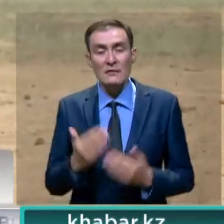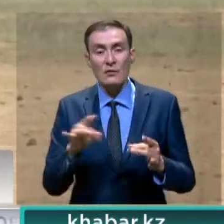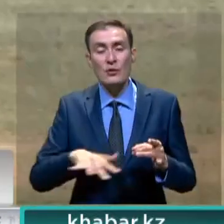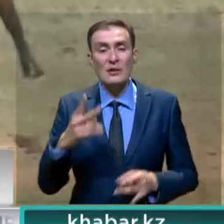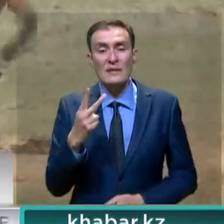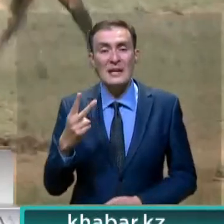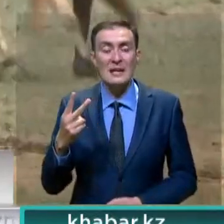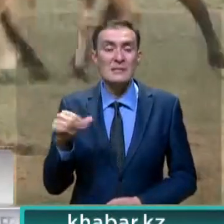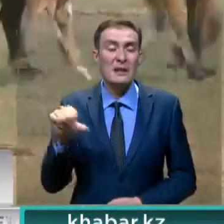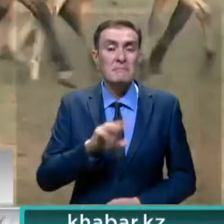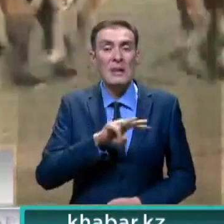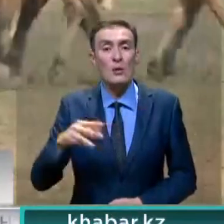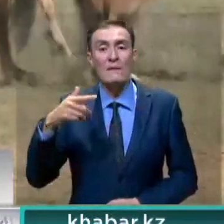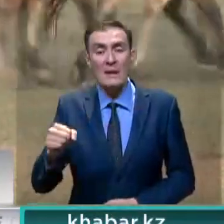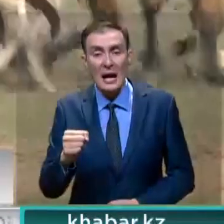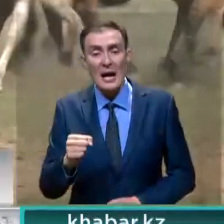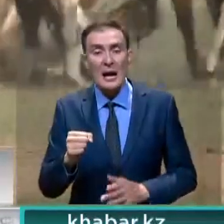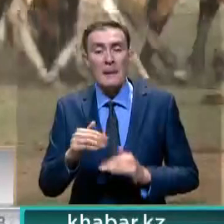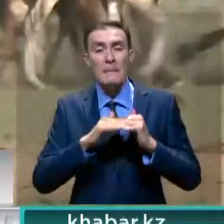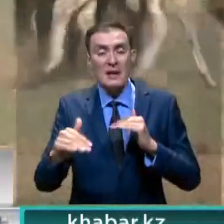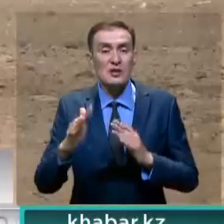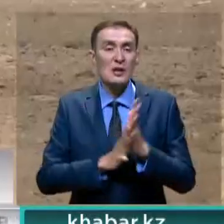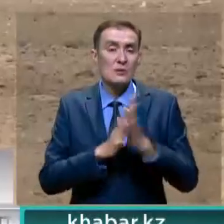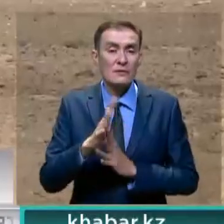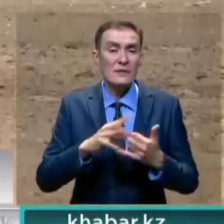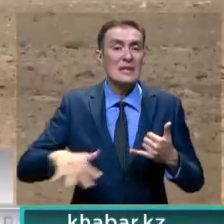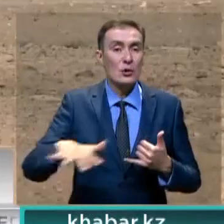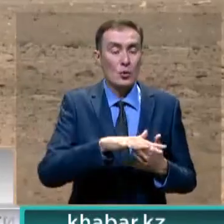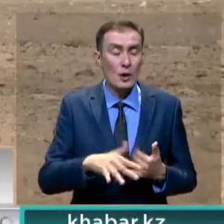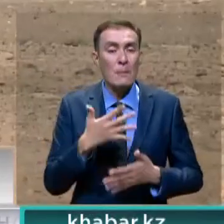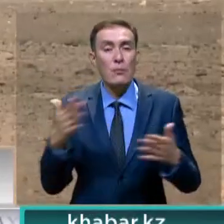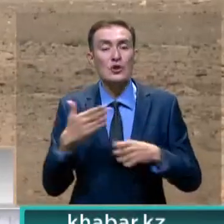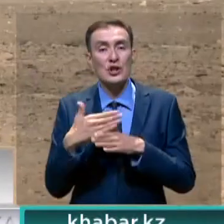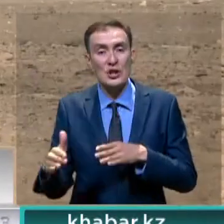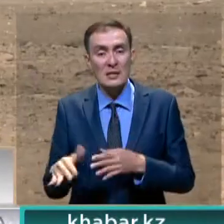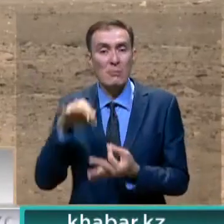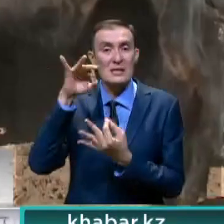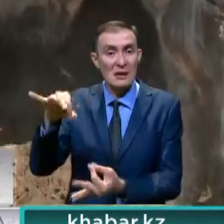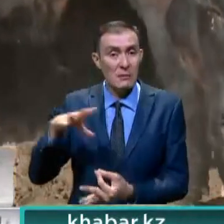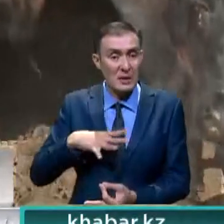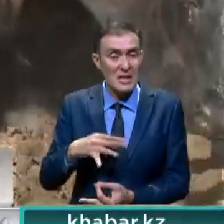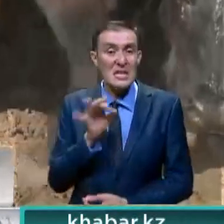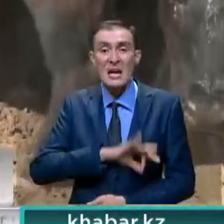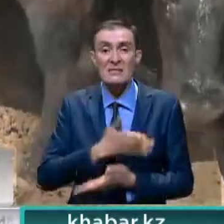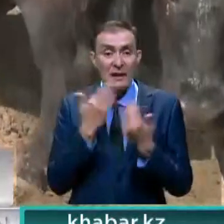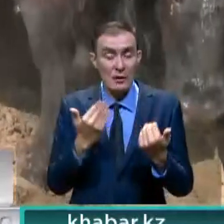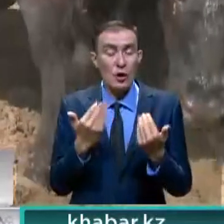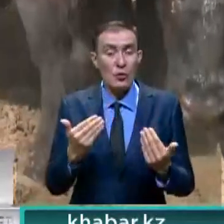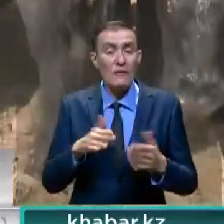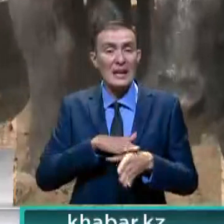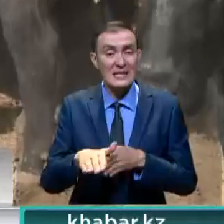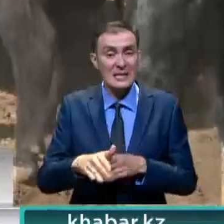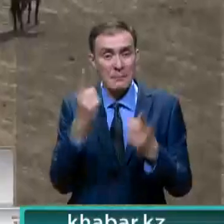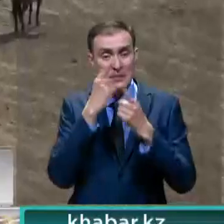больше 2,5 миллиона гектаров пастбищных и сенокосных площадей. При этом большая часть наделов простаивала и не осваивалась. Но в рамках